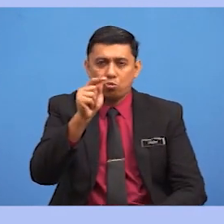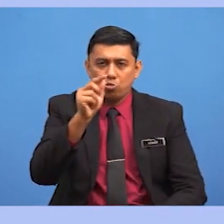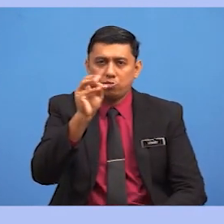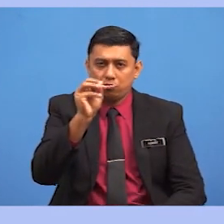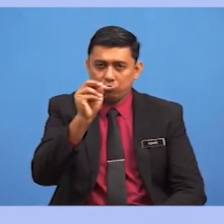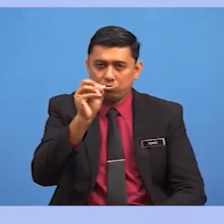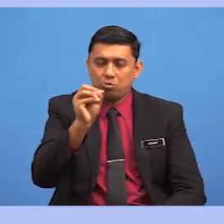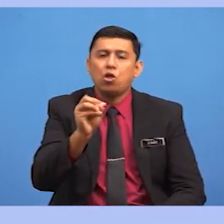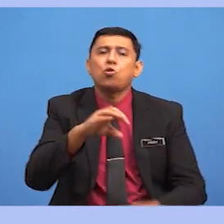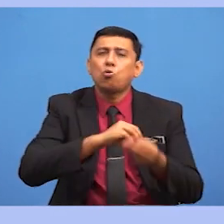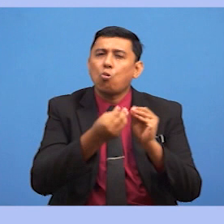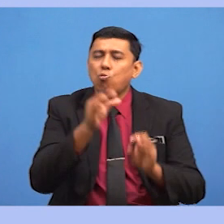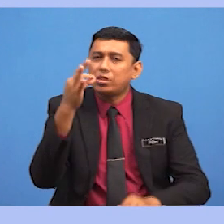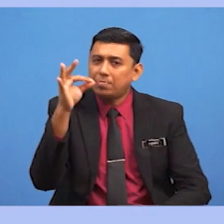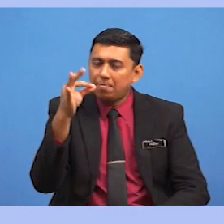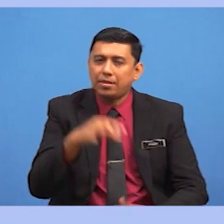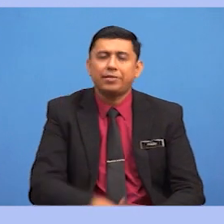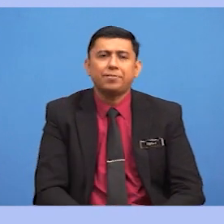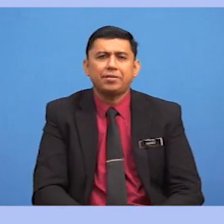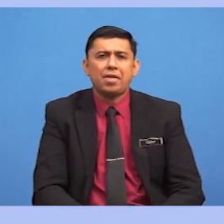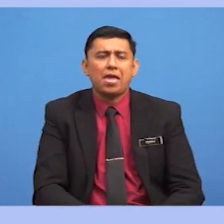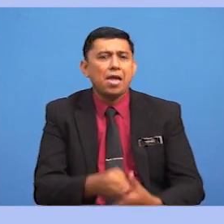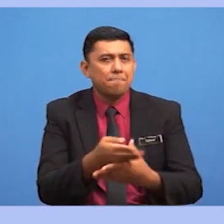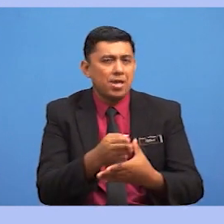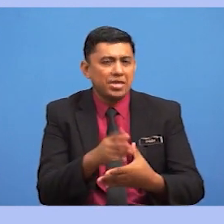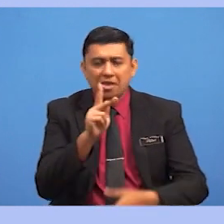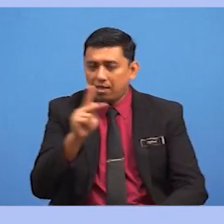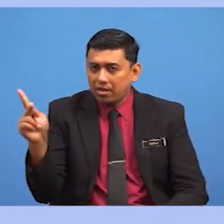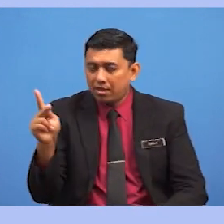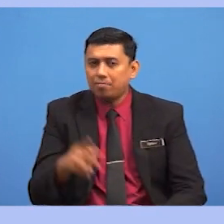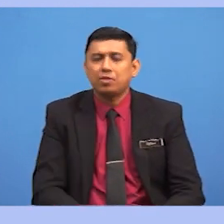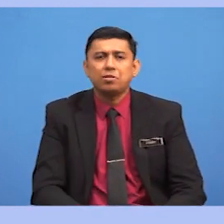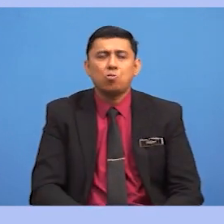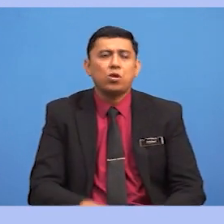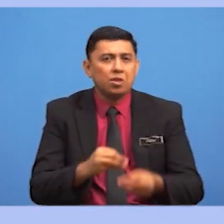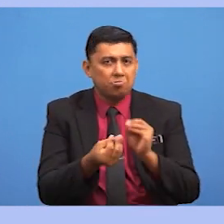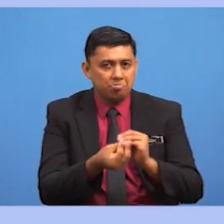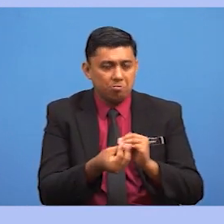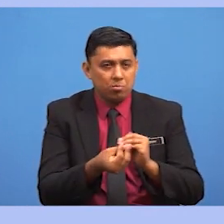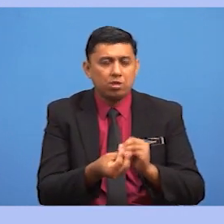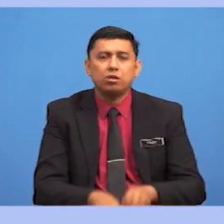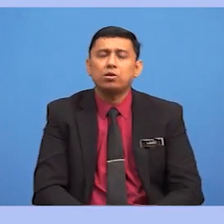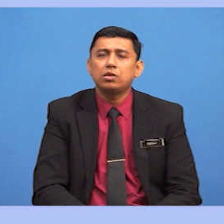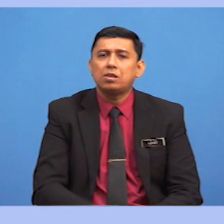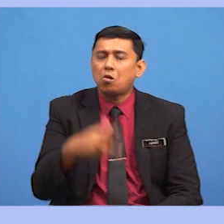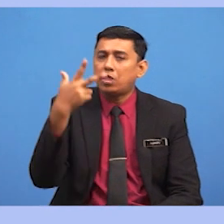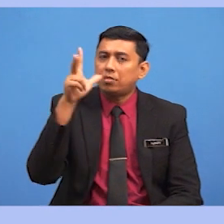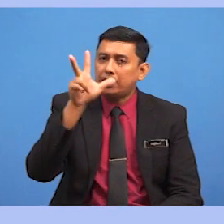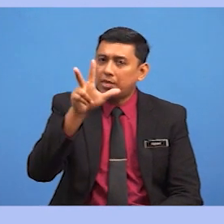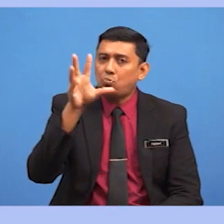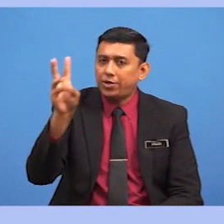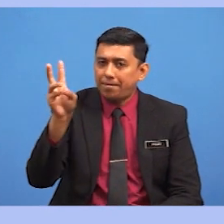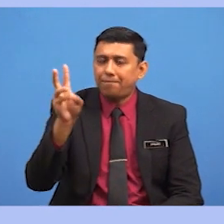dan berakhir dengan unsur krypton di bahagian kanan jadual berkala yang mana nombor protonnya adalah